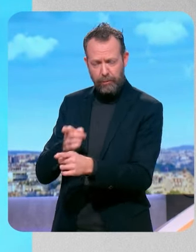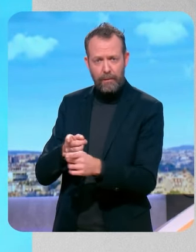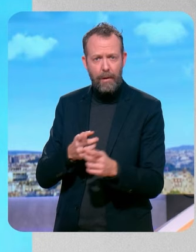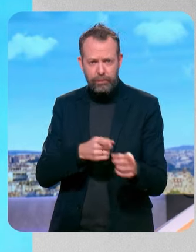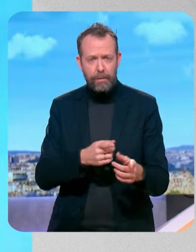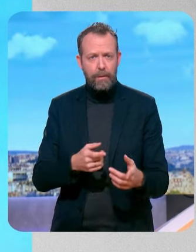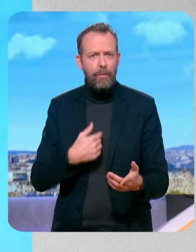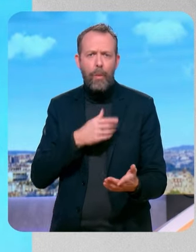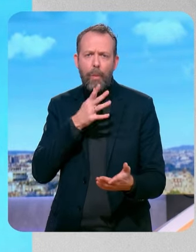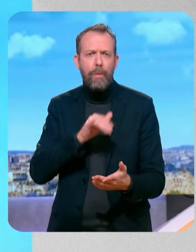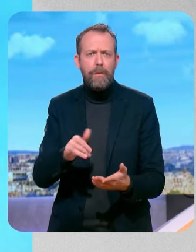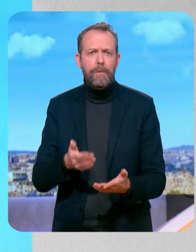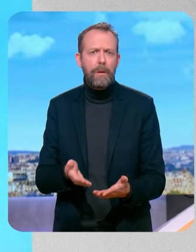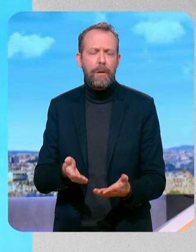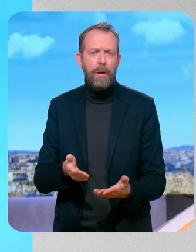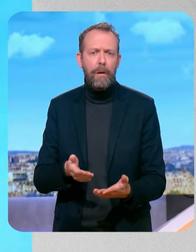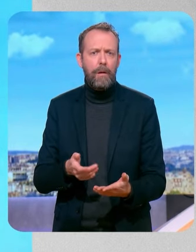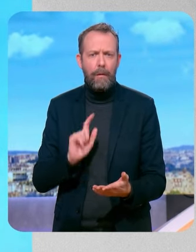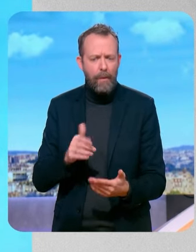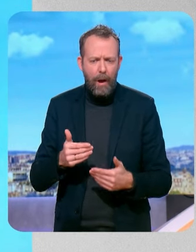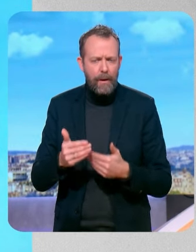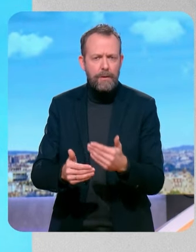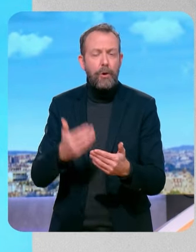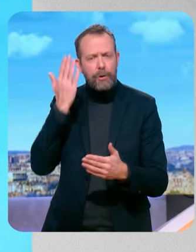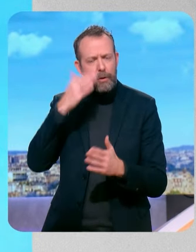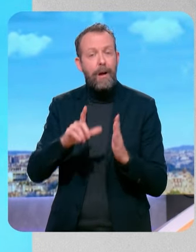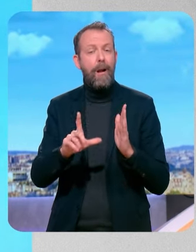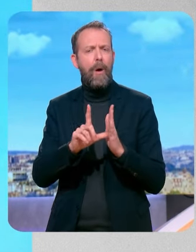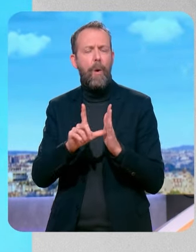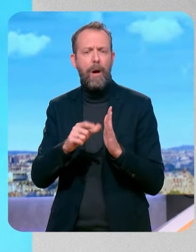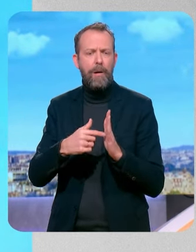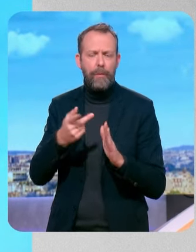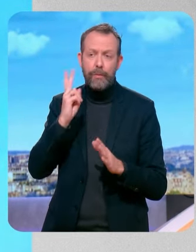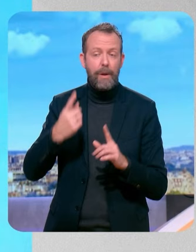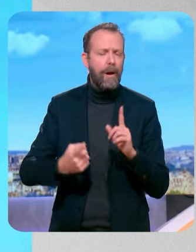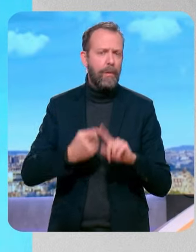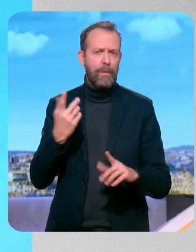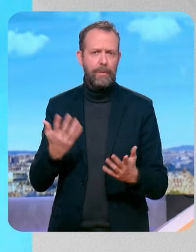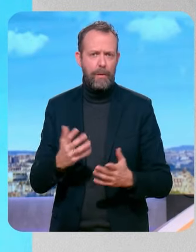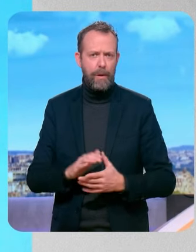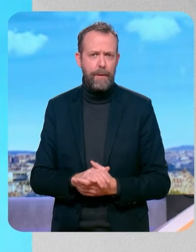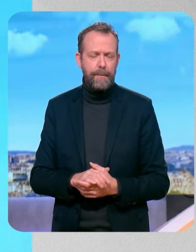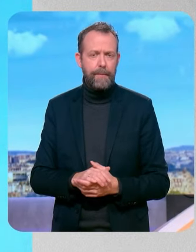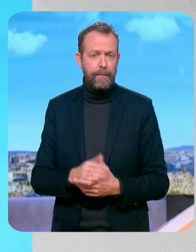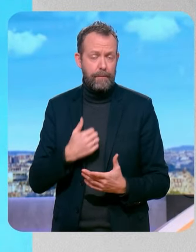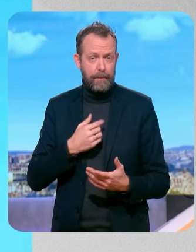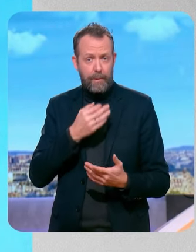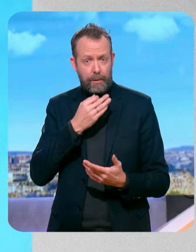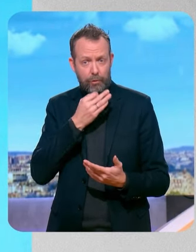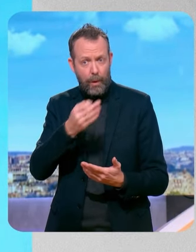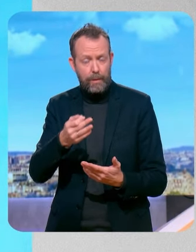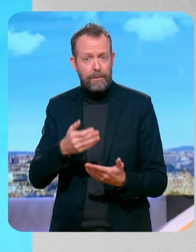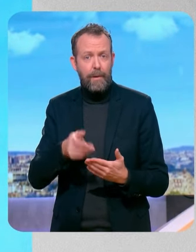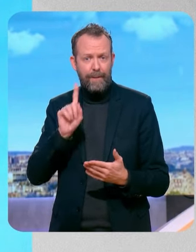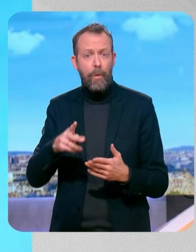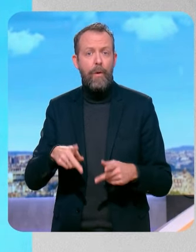ne le ferai jamais. Je sais que la loi la plus importante, c'est celle que j'énonce. On va devoir